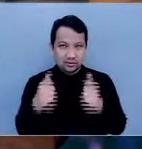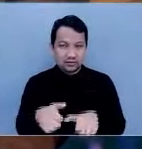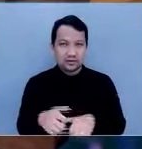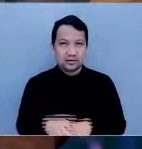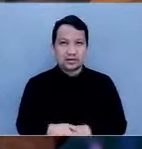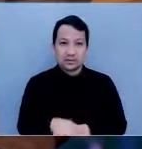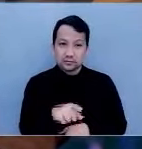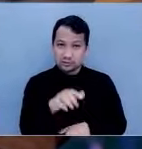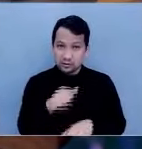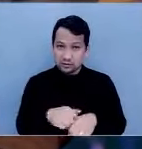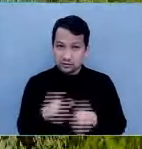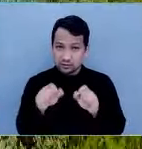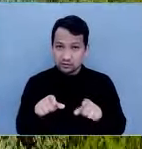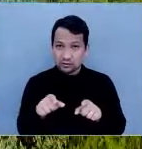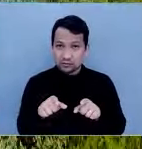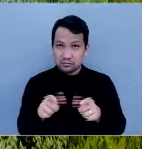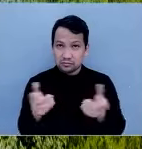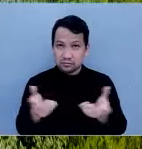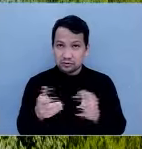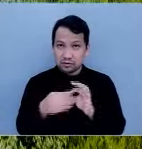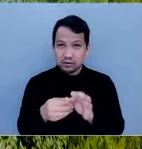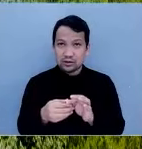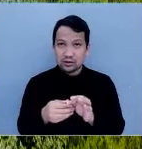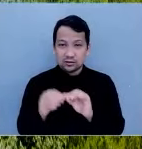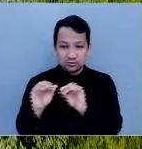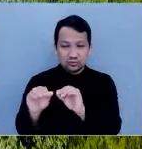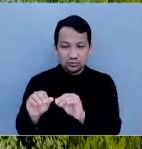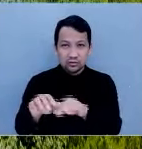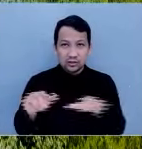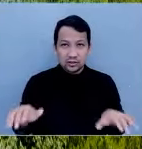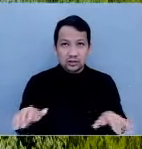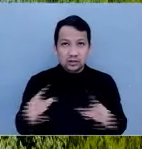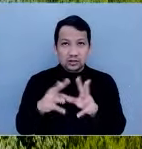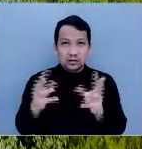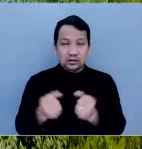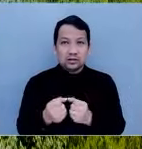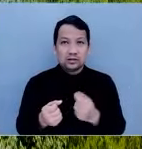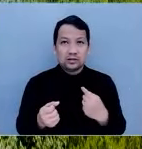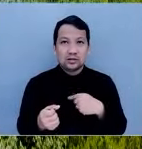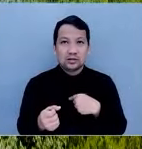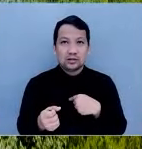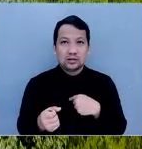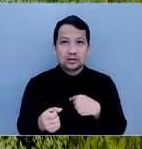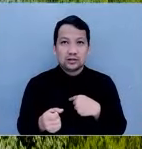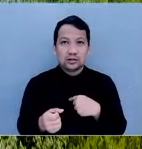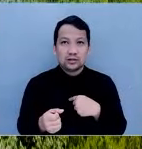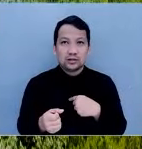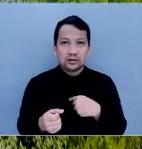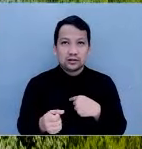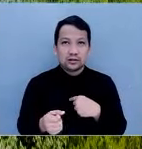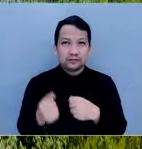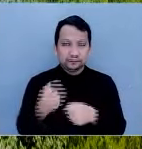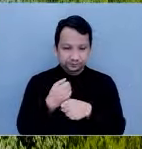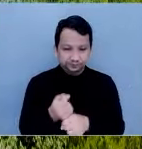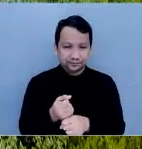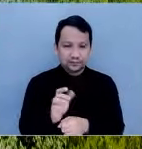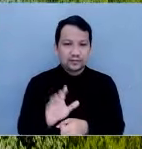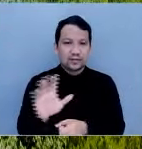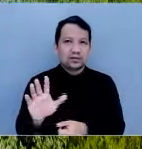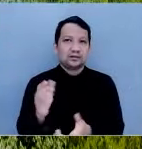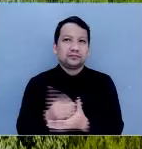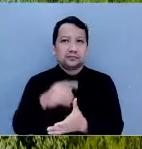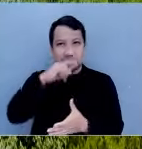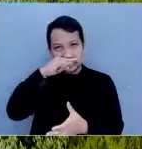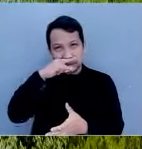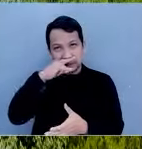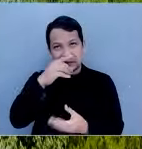ka ba, Joseph, mag-venture sa parang ano, tutorial, tuturuan mo yung mga mag-workshop? Actually, ginagawa ko din. Ayun ang maganda para sa mga kids.